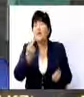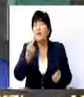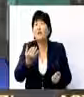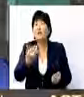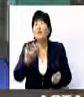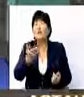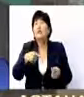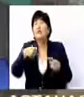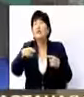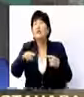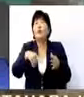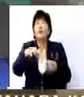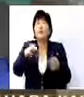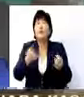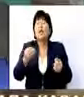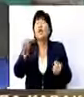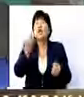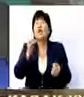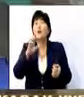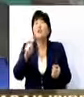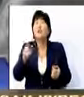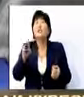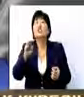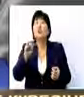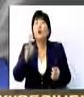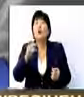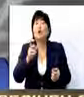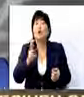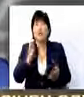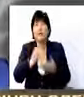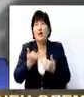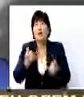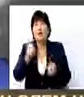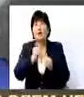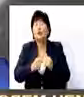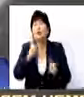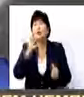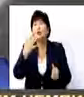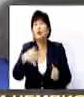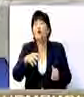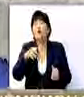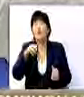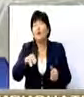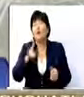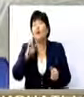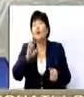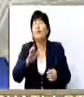келіп, стандарт семент ойдан алып отырық. Шебін Жаңаорғаннан келеді. Біз қазір күніне 150 мың куб өнім